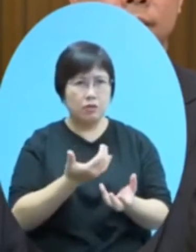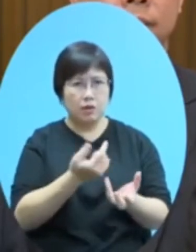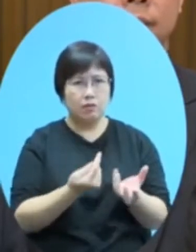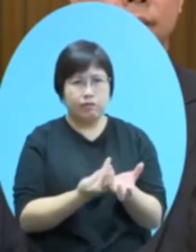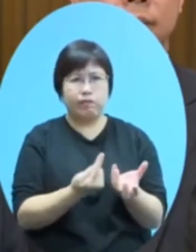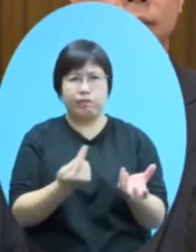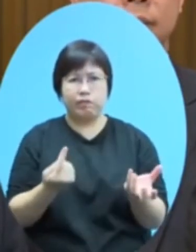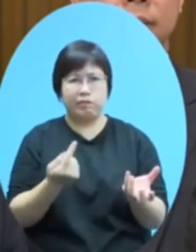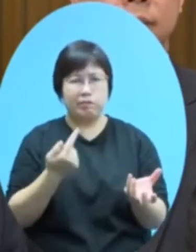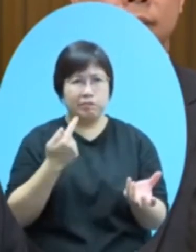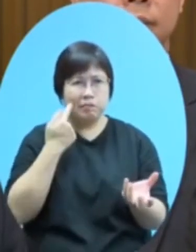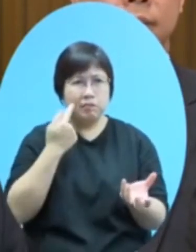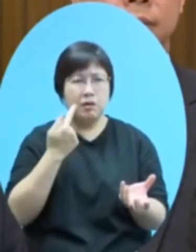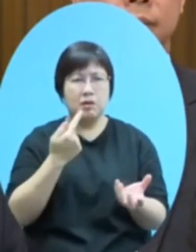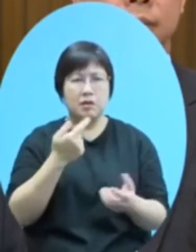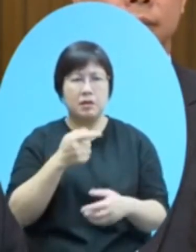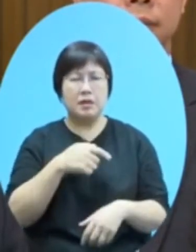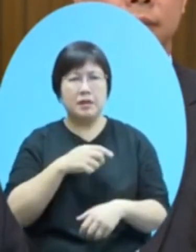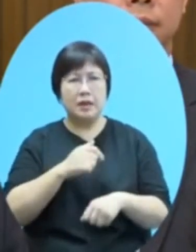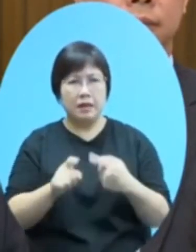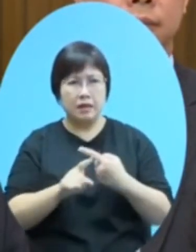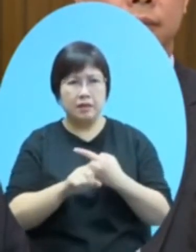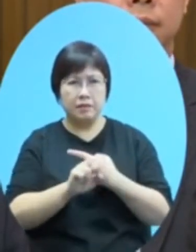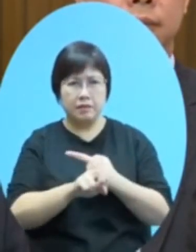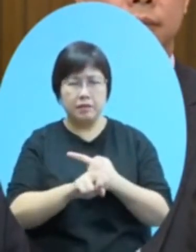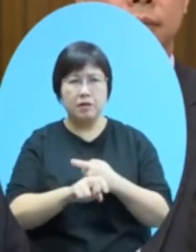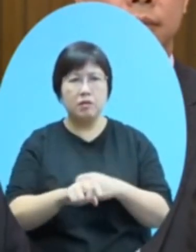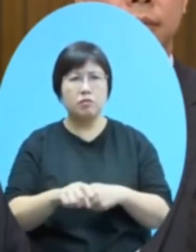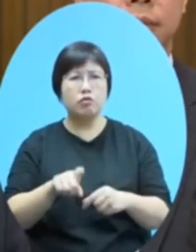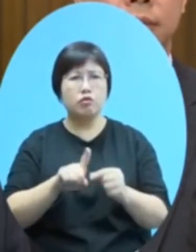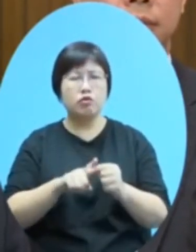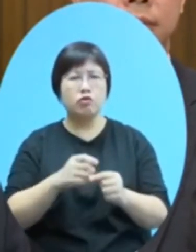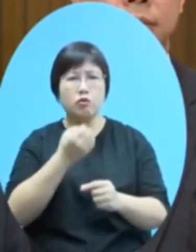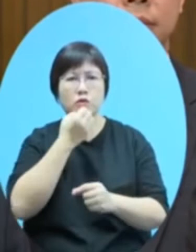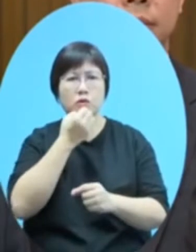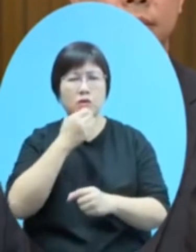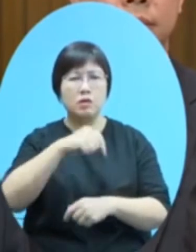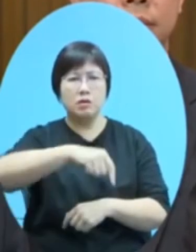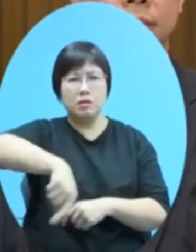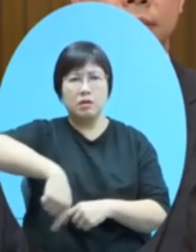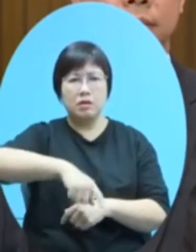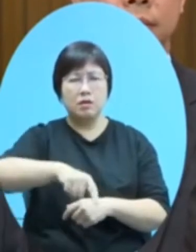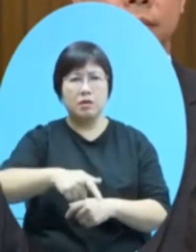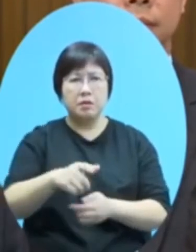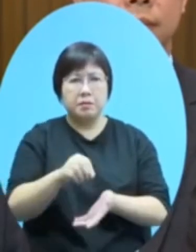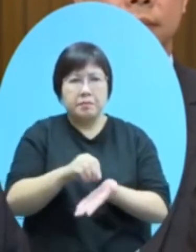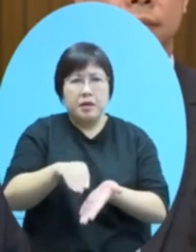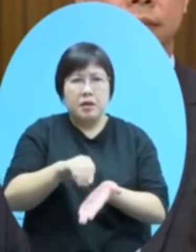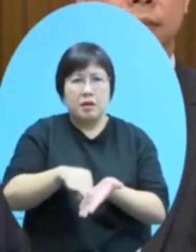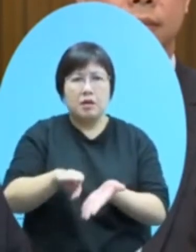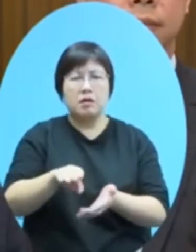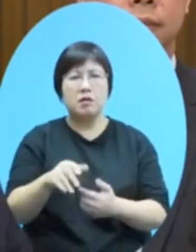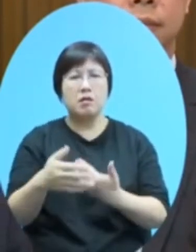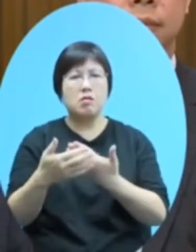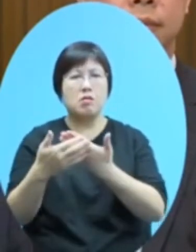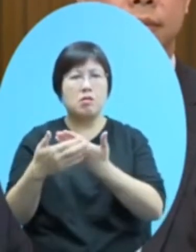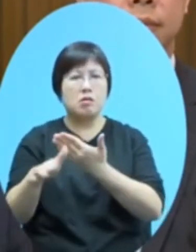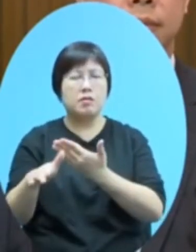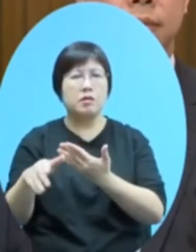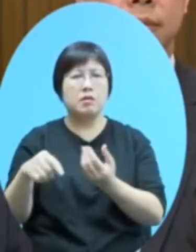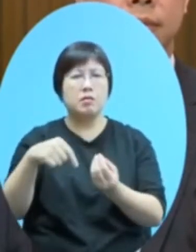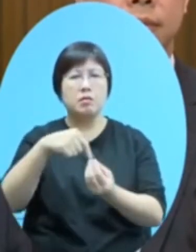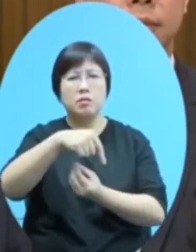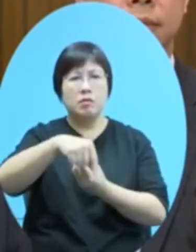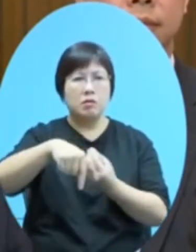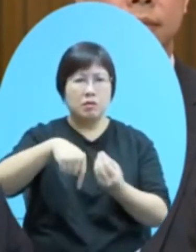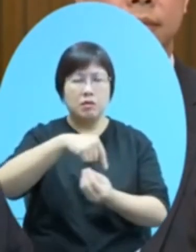在，中東的地緣政治局勢亦都不穩定，因此外圍環境是